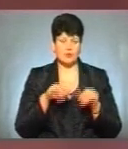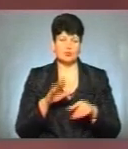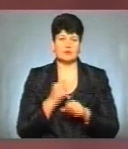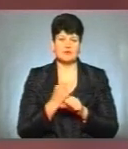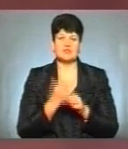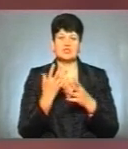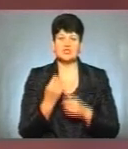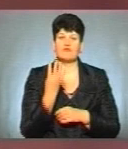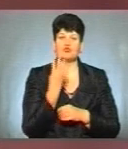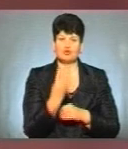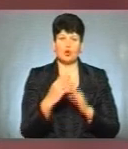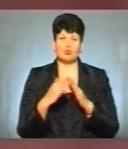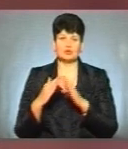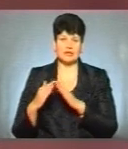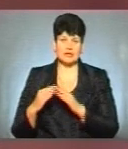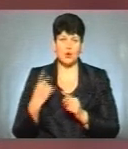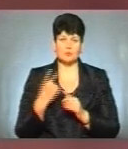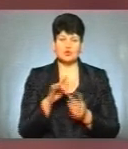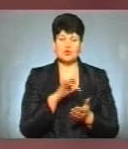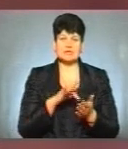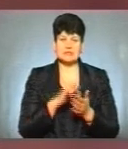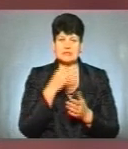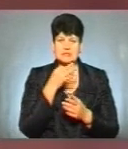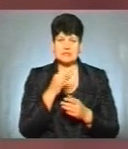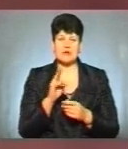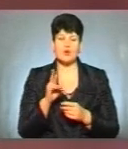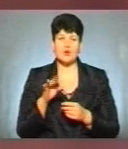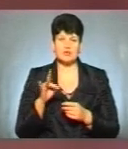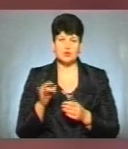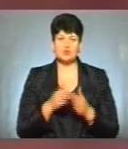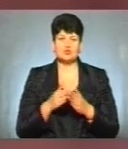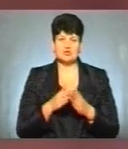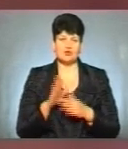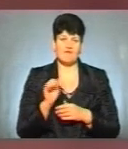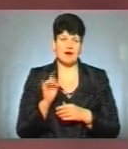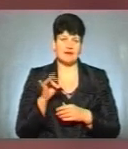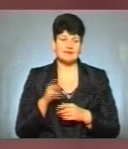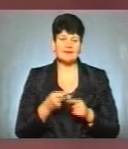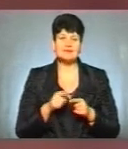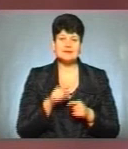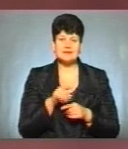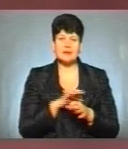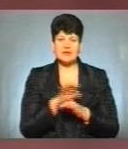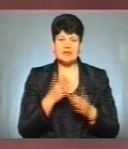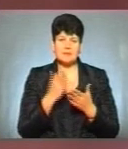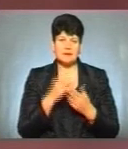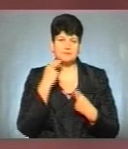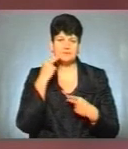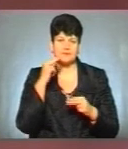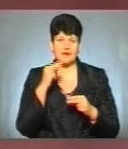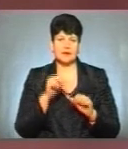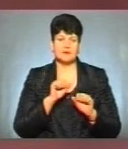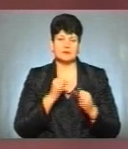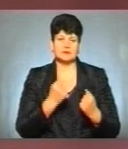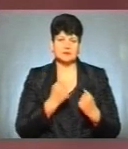в 4 будинках обласного центру, розповів координатор «Сусідської варти» Володимир Шевченко. Це проєкт, який має підвищити